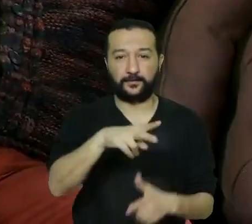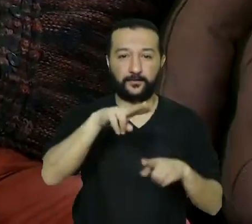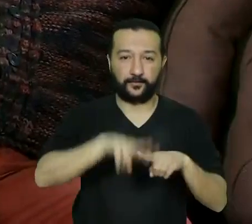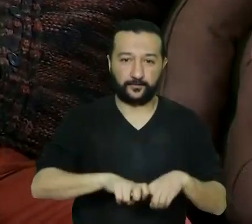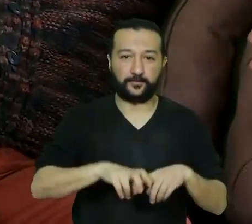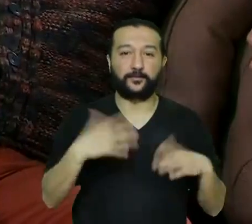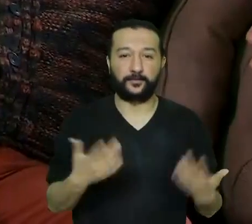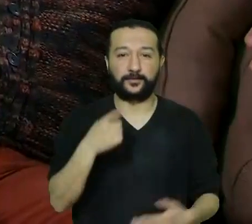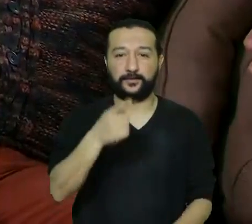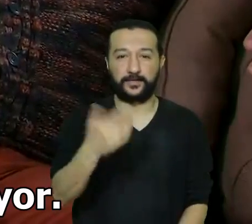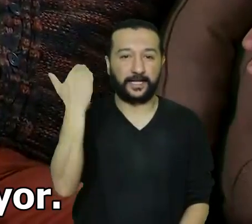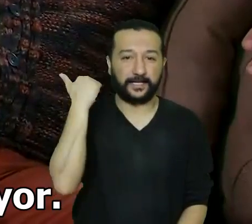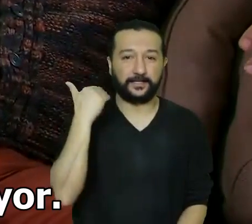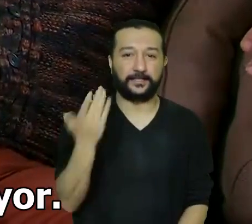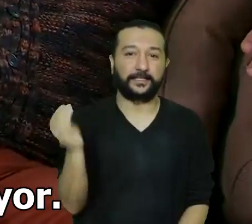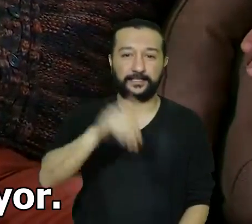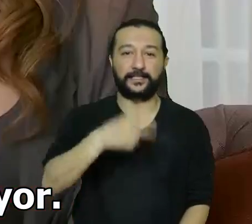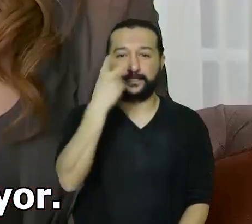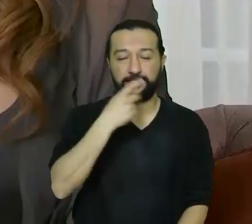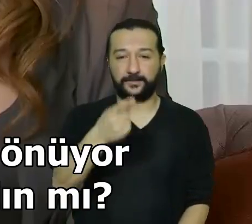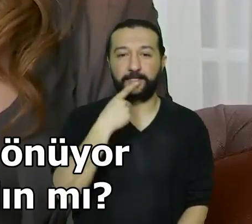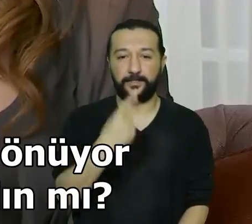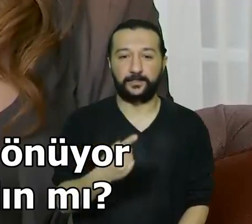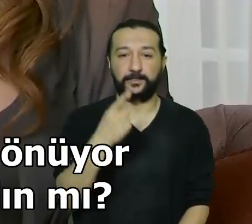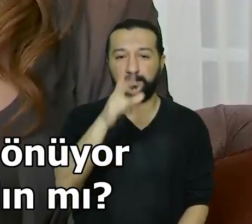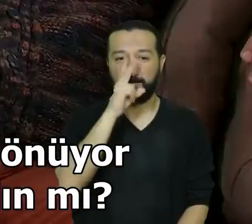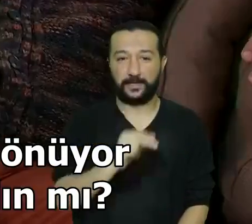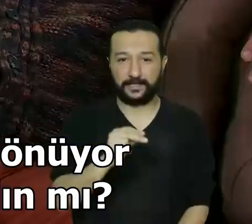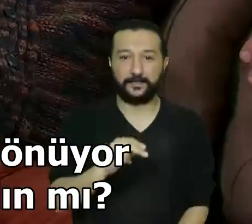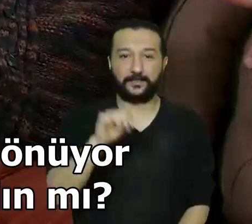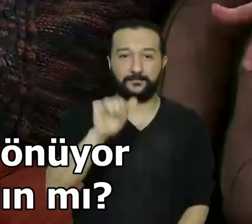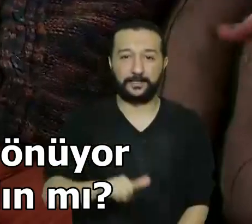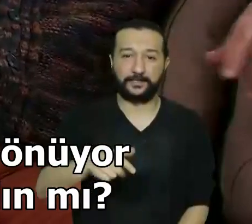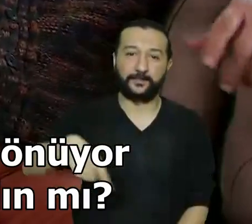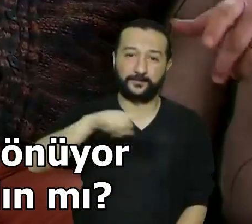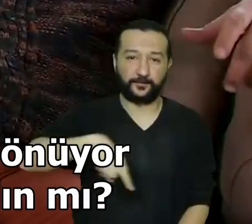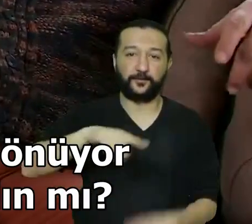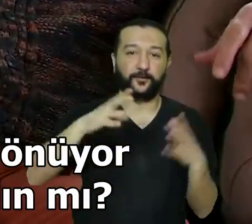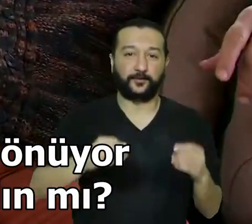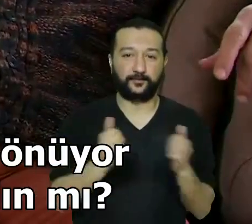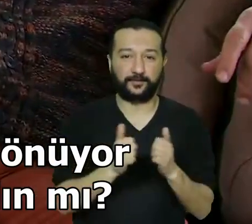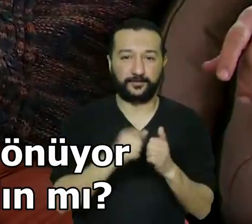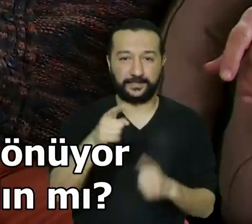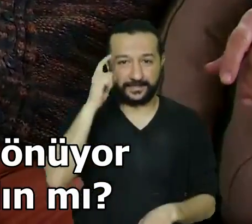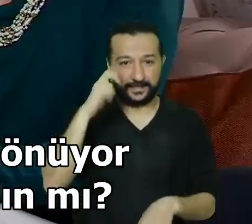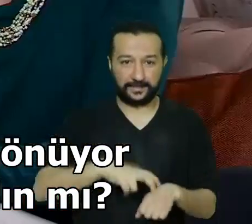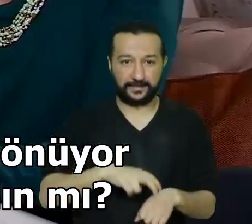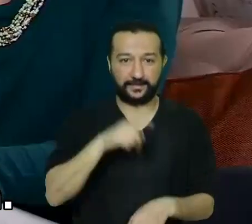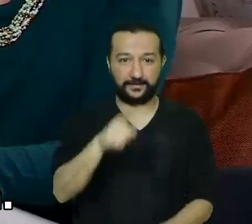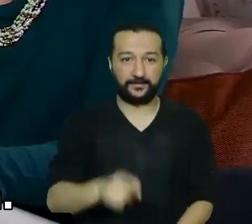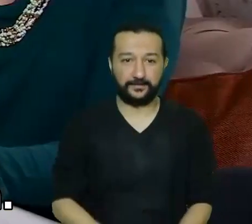oturuyorlar koltuklara da arkada geliyor yarışmacılar söylüyor. Beğenemeyip basay dönüyor koltukla beraber hani hatırladın